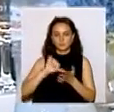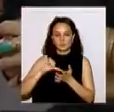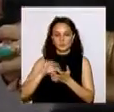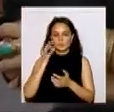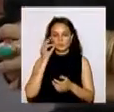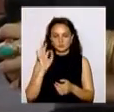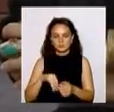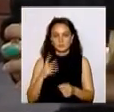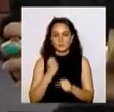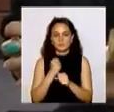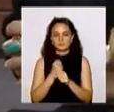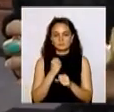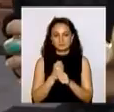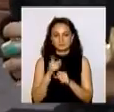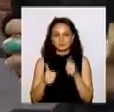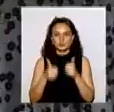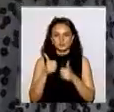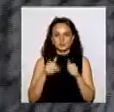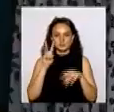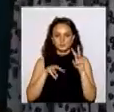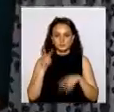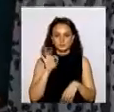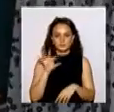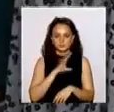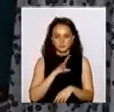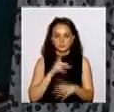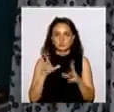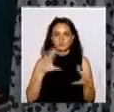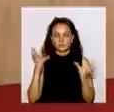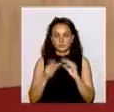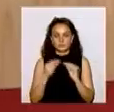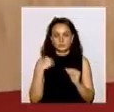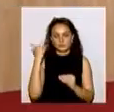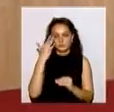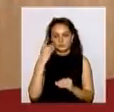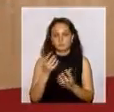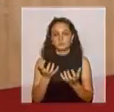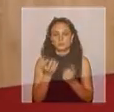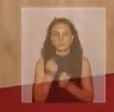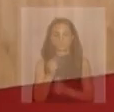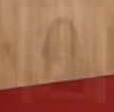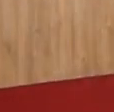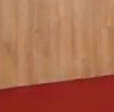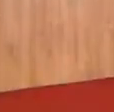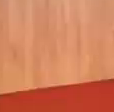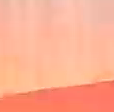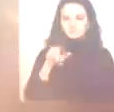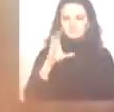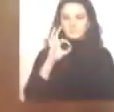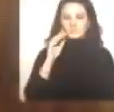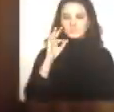უნდა გაგვეკეთებინა ფართი, მოკლედ ეს იყო შეჯიბრი რემონტში. და საბოლოო ჯამში ჩვენ რეალურად 11 ოჯახს შეუცვალეთ ცხოვრება